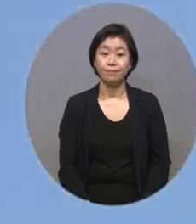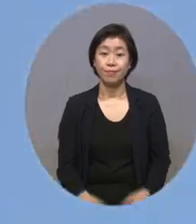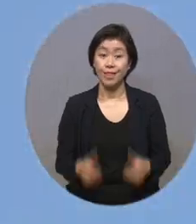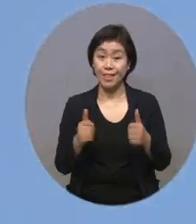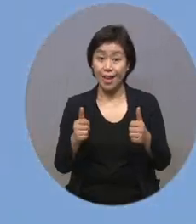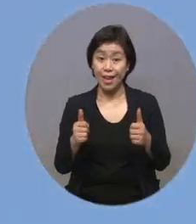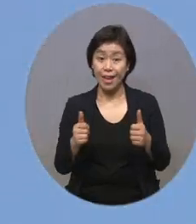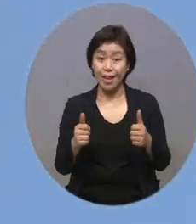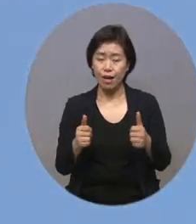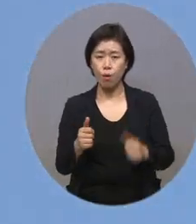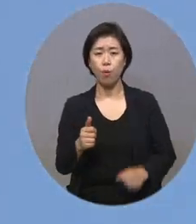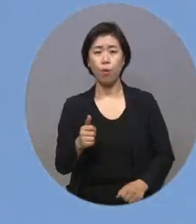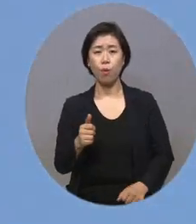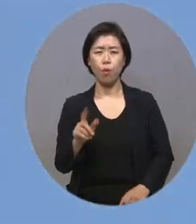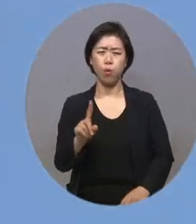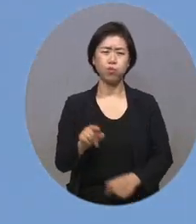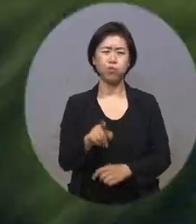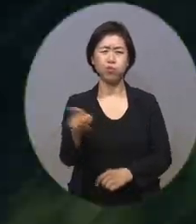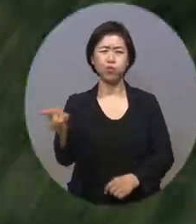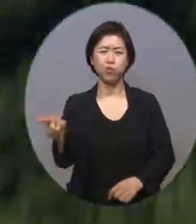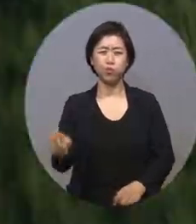굿샷. 어? 왼, 오른쪽이다.